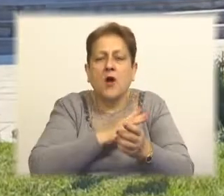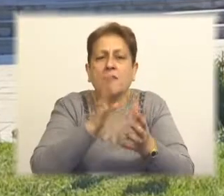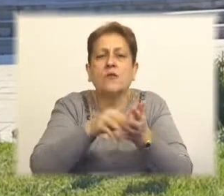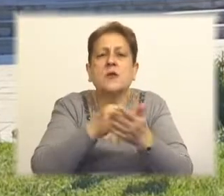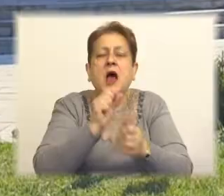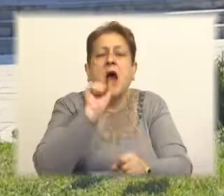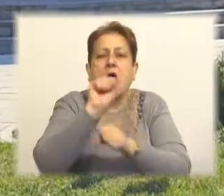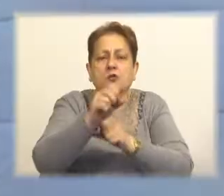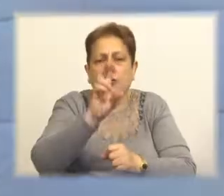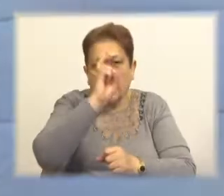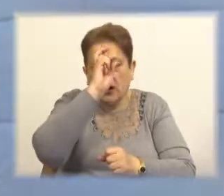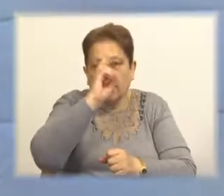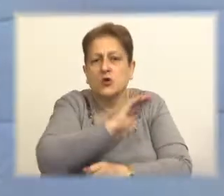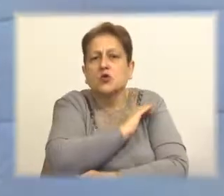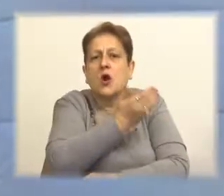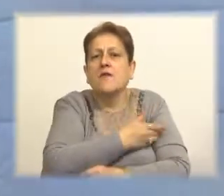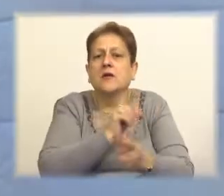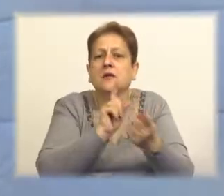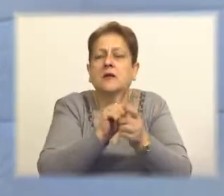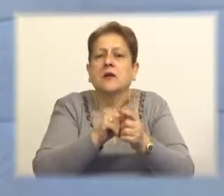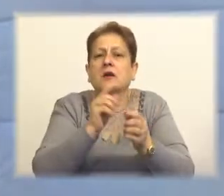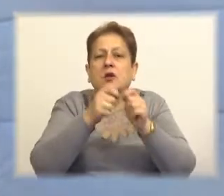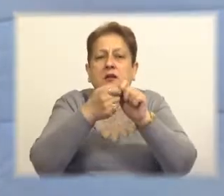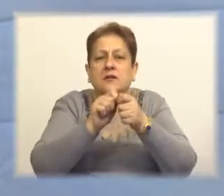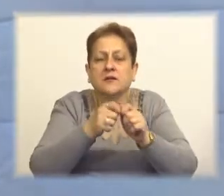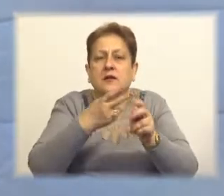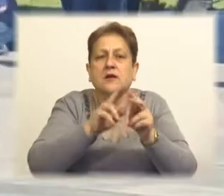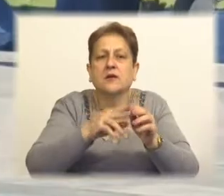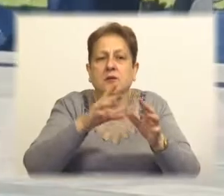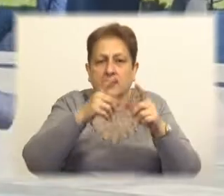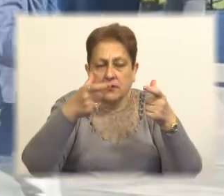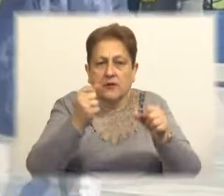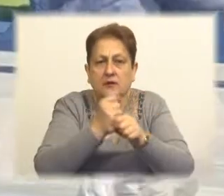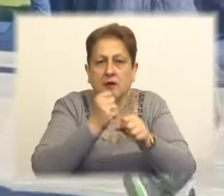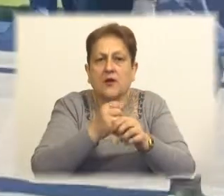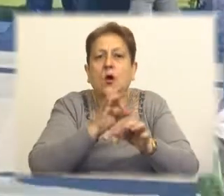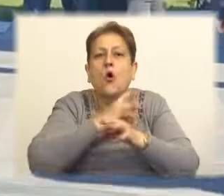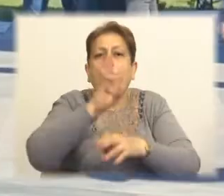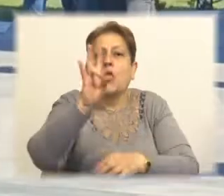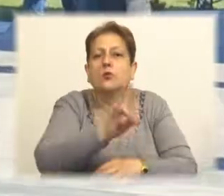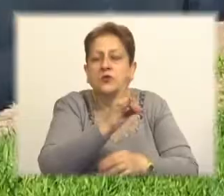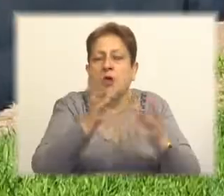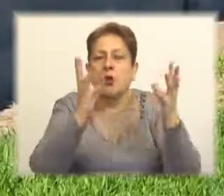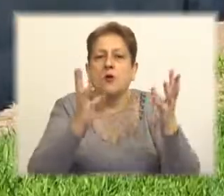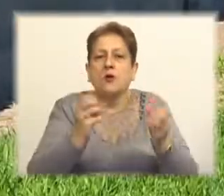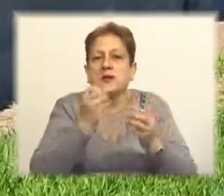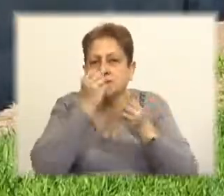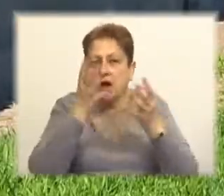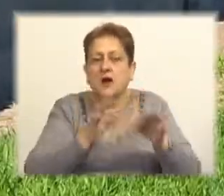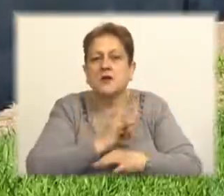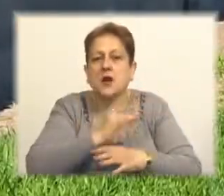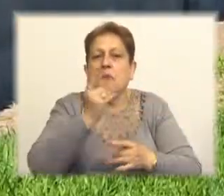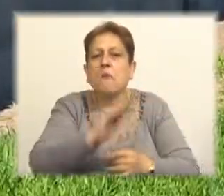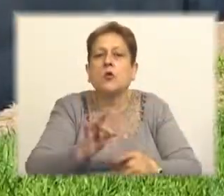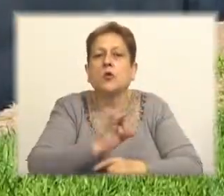հաղթող թագավորներին ու զորավարներին են դիմավորում՝ ծիթենու ճյուղերով։ Այդ օրը մեզ մոտ նաև մանուկների օրհնության օրն է։ Ծաղկազարդը